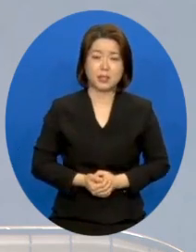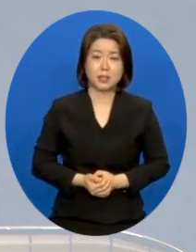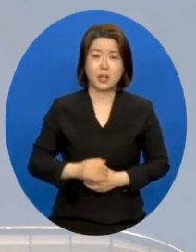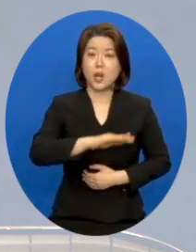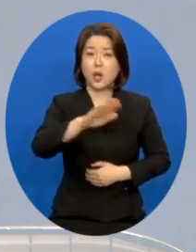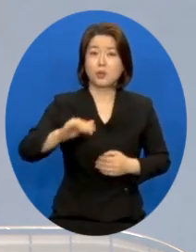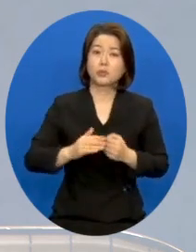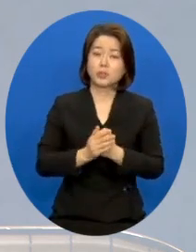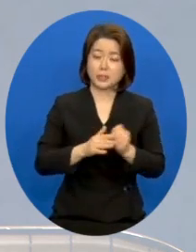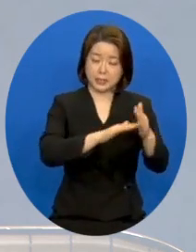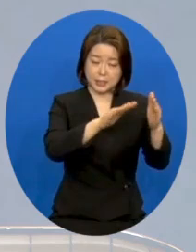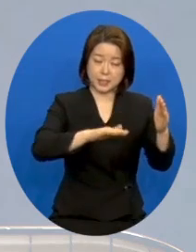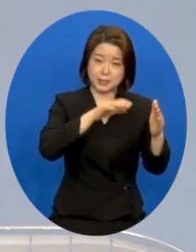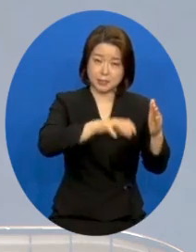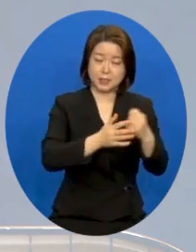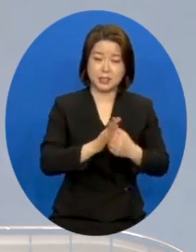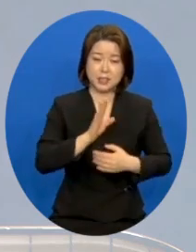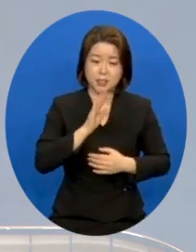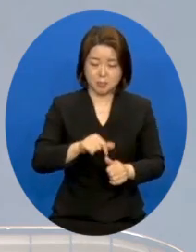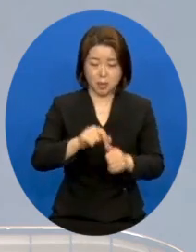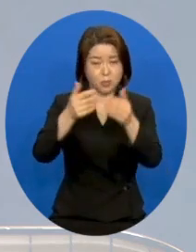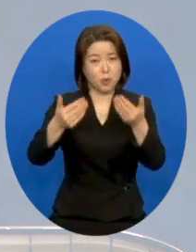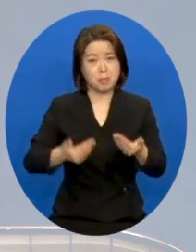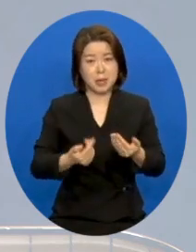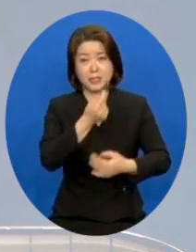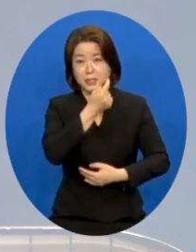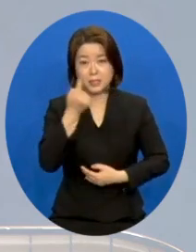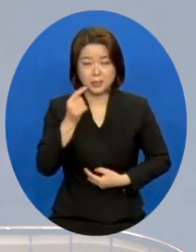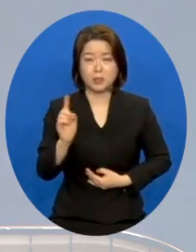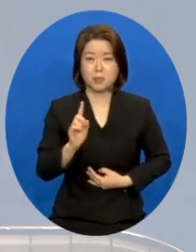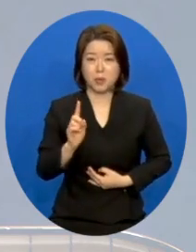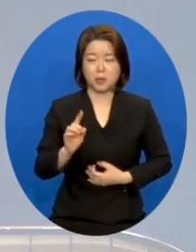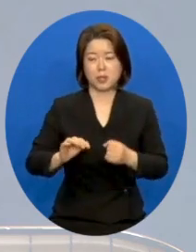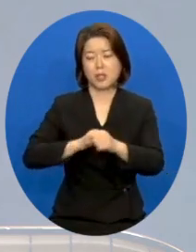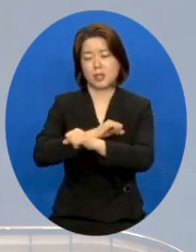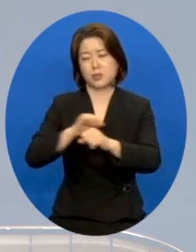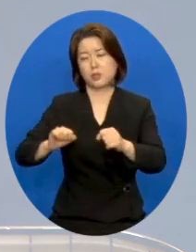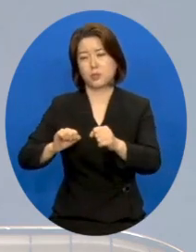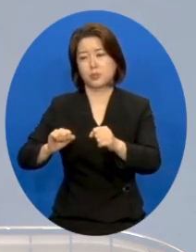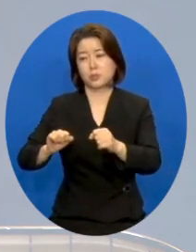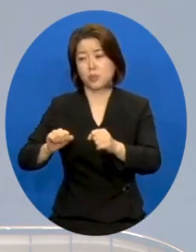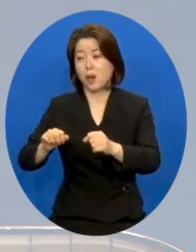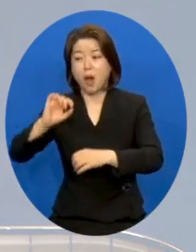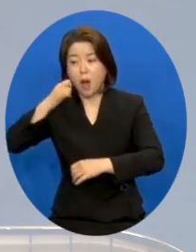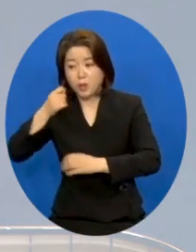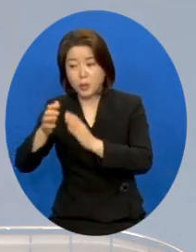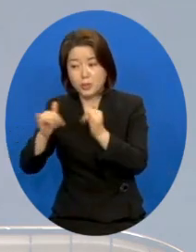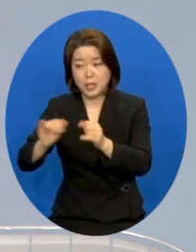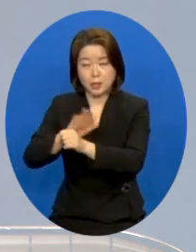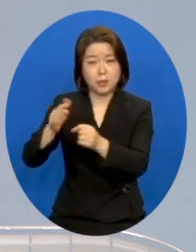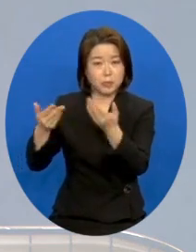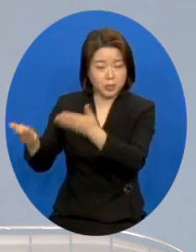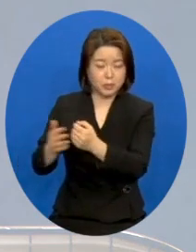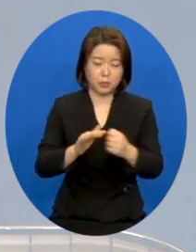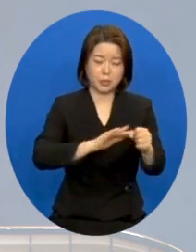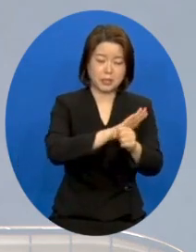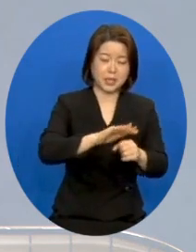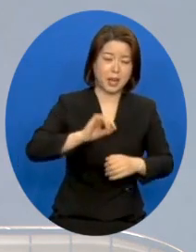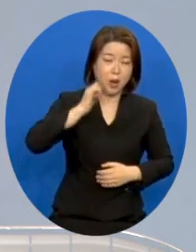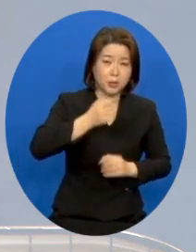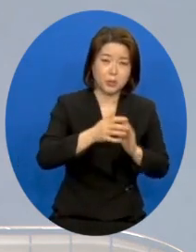우리가 우리 가정에 정말 구원받은 가정 이라는 증거 용서할 수 없는 사람을 용서하고 사랑할 수 없는 사람